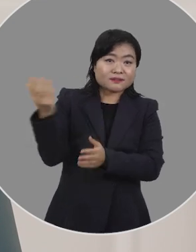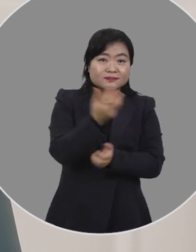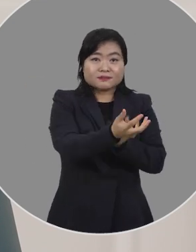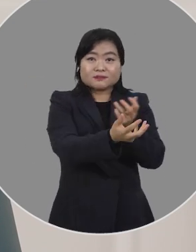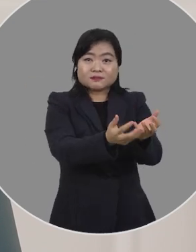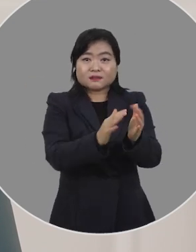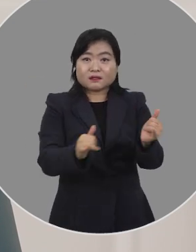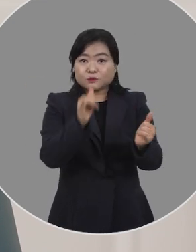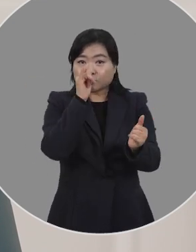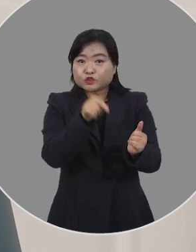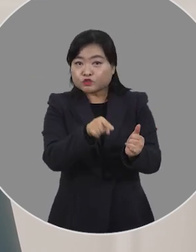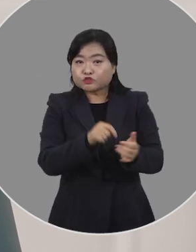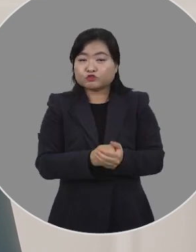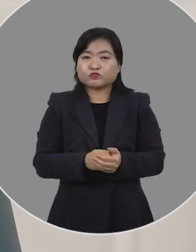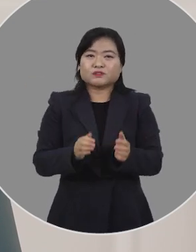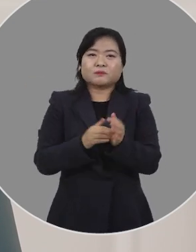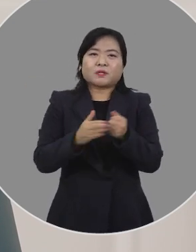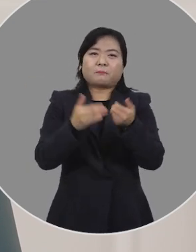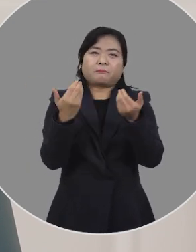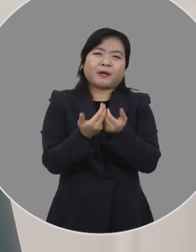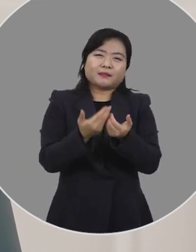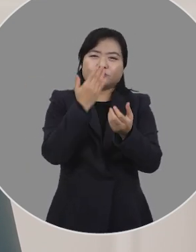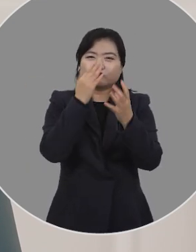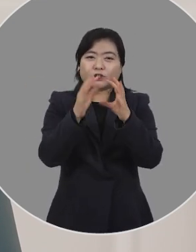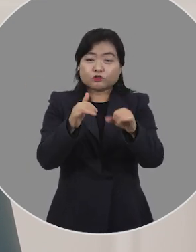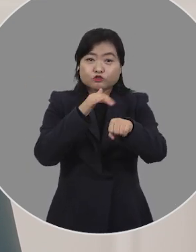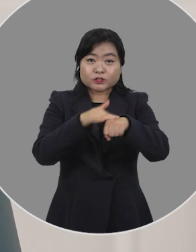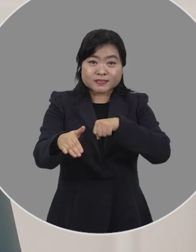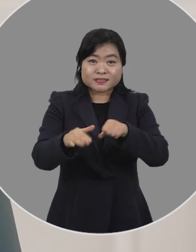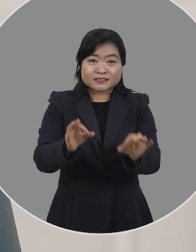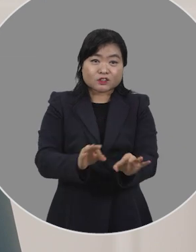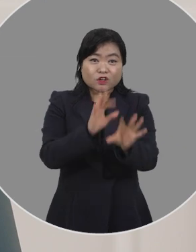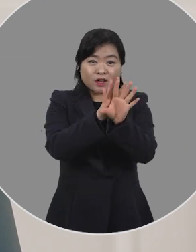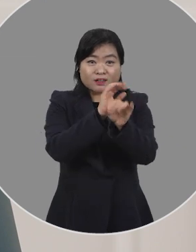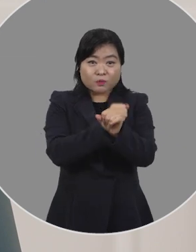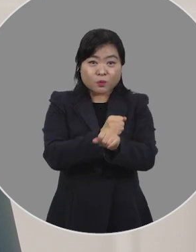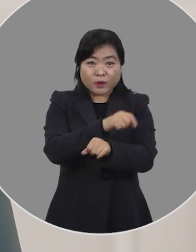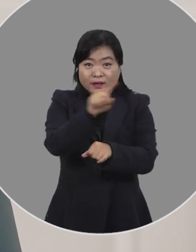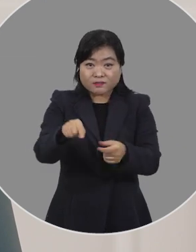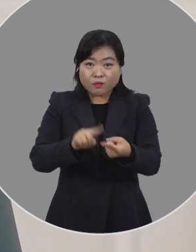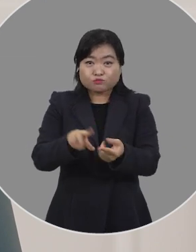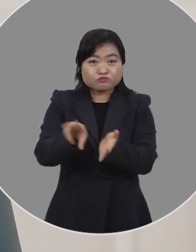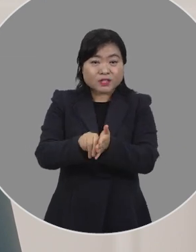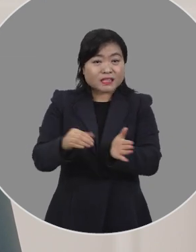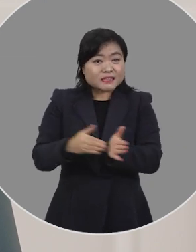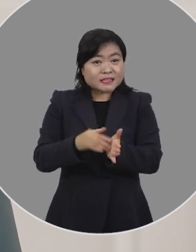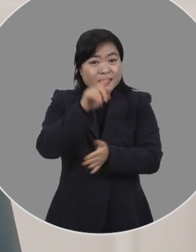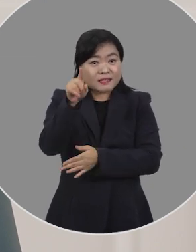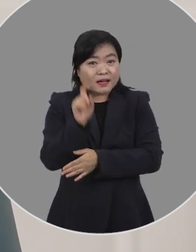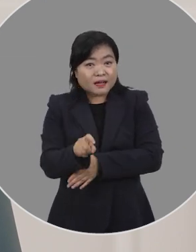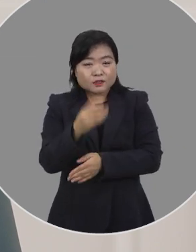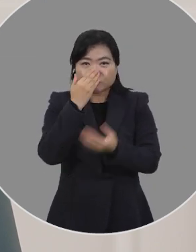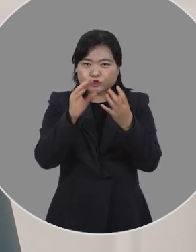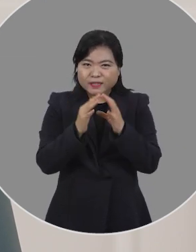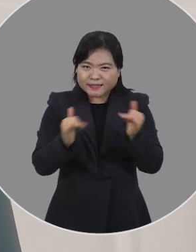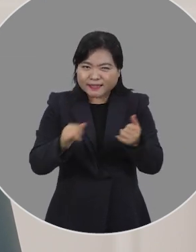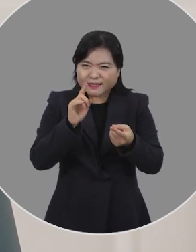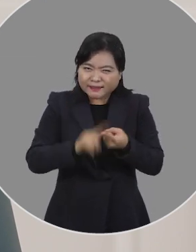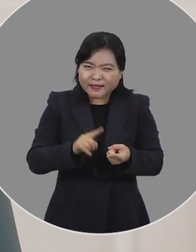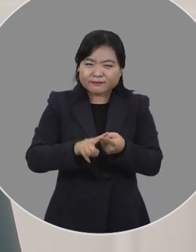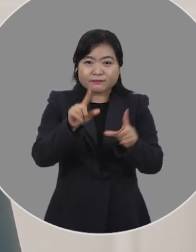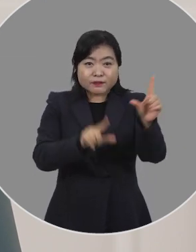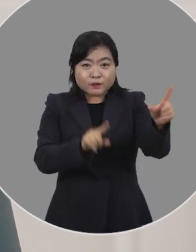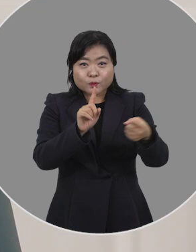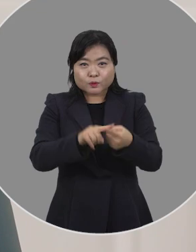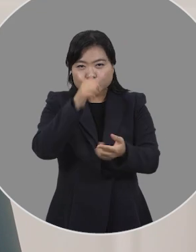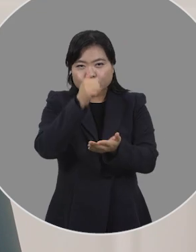위해서 간 사람들일 수 있고 해서 반유대주의를 척결한다고 문제가 끝날까? 유대인에 대한 태도를 죄책감